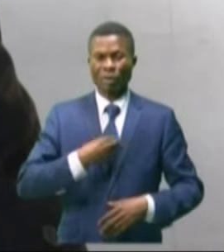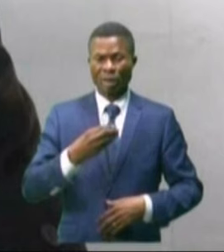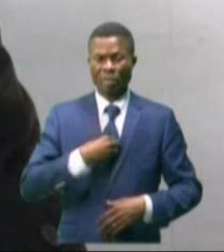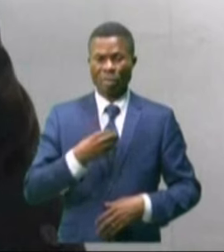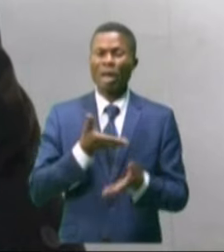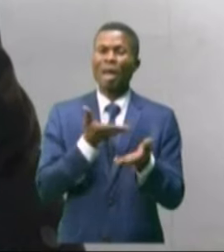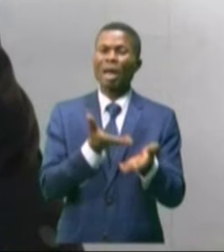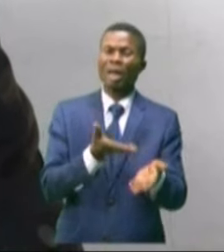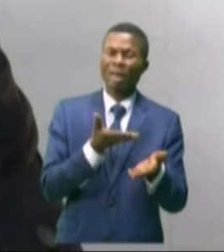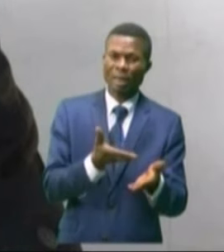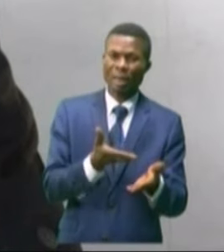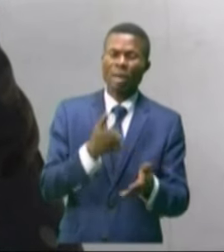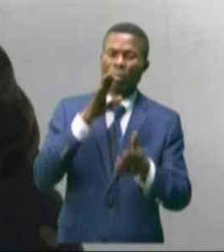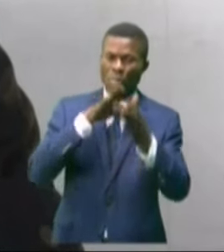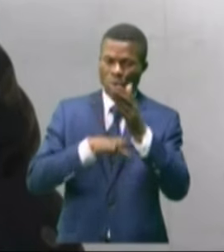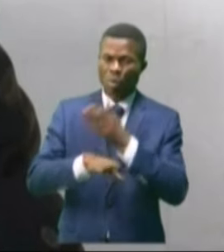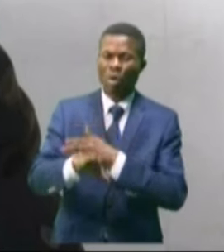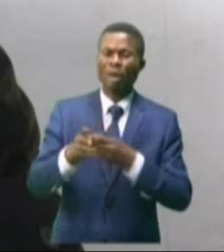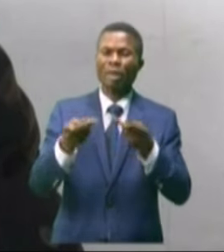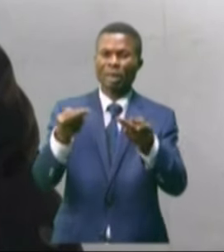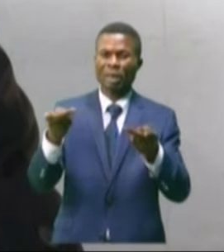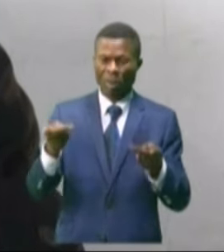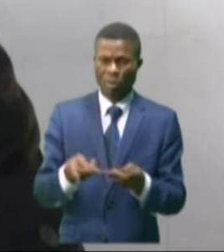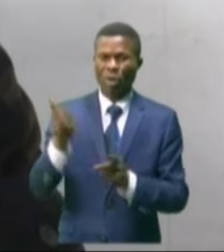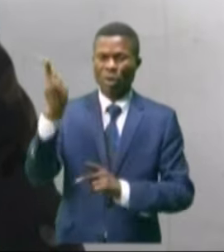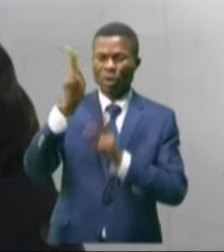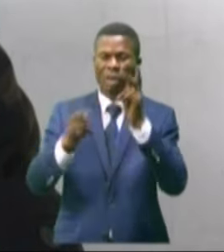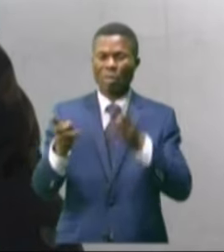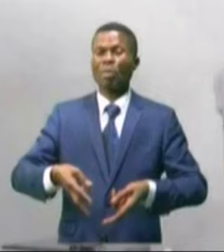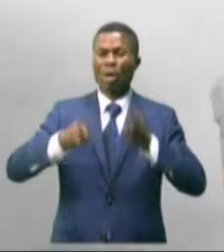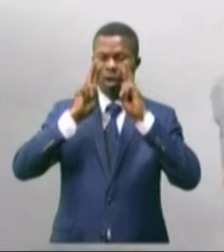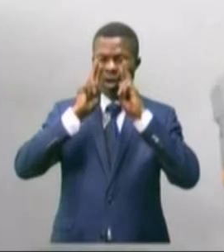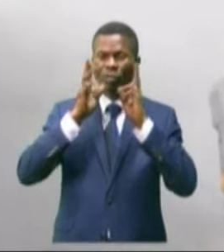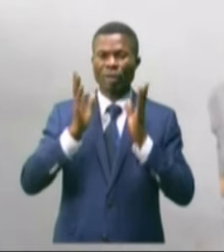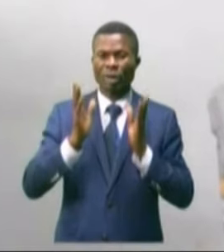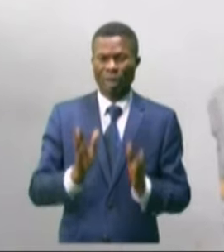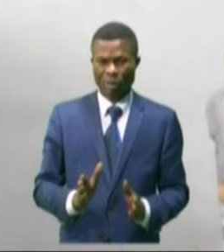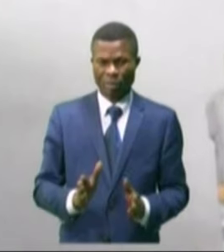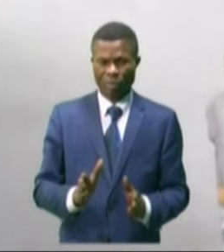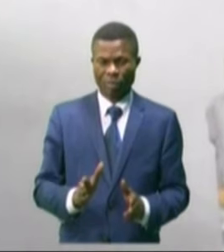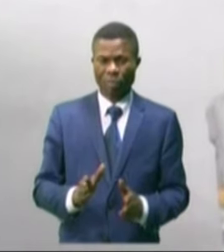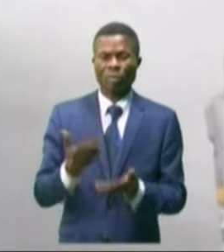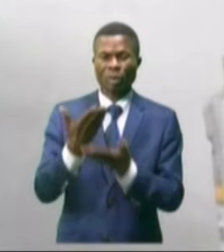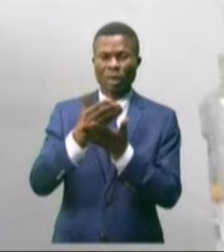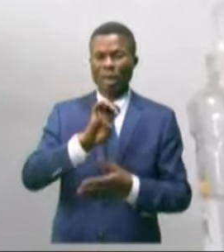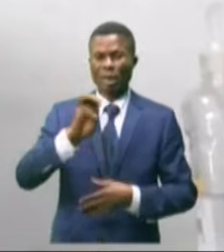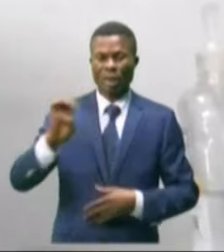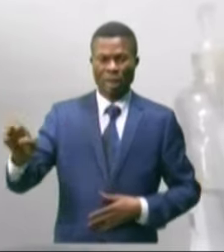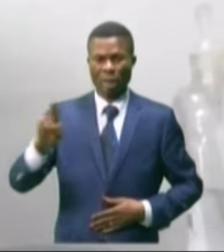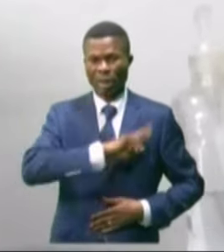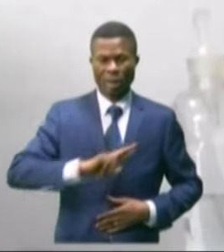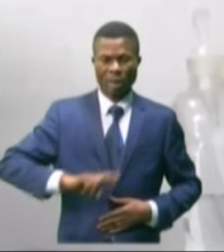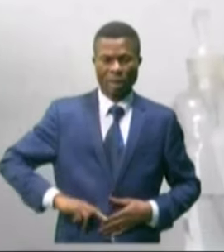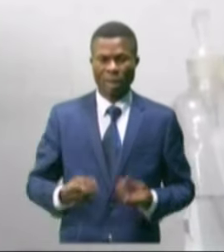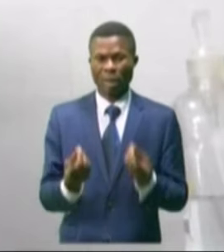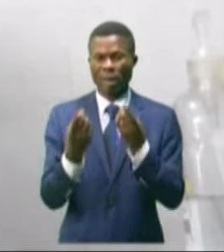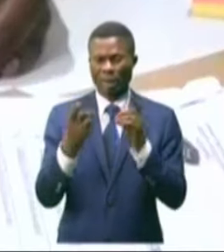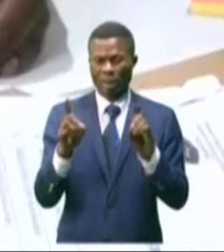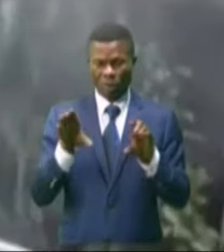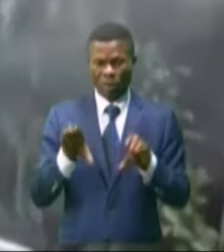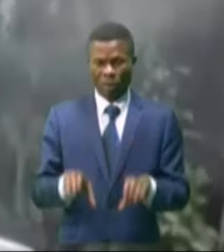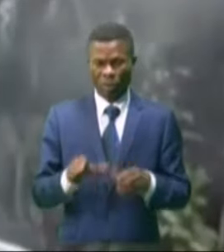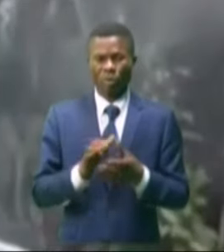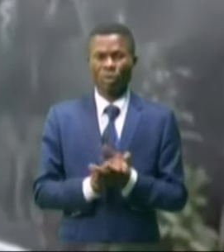pour accéder aux populations vulnérables de cette partie de la province du Nord